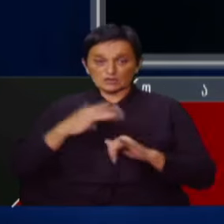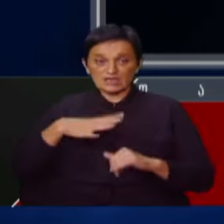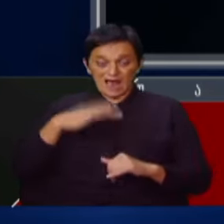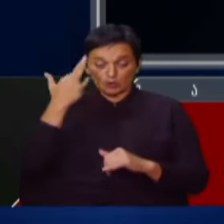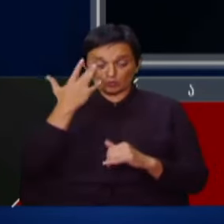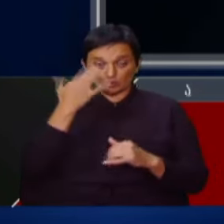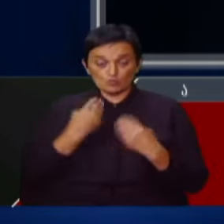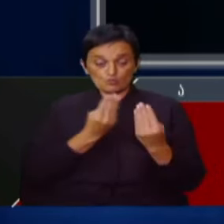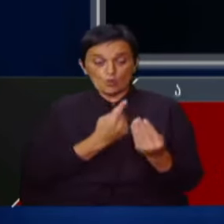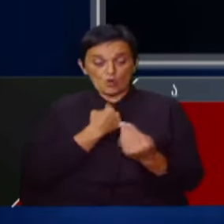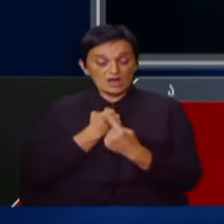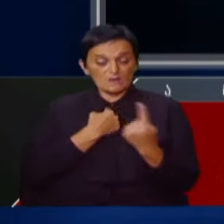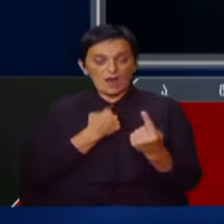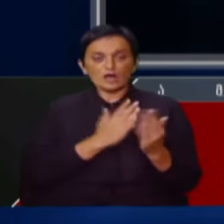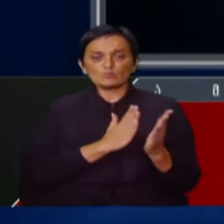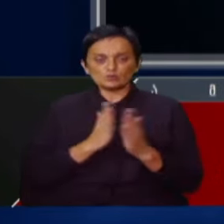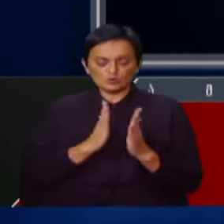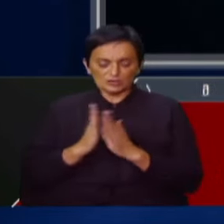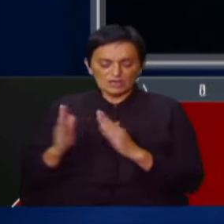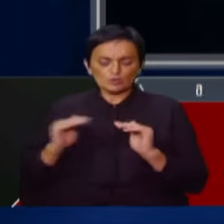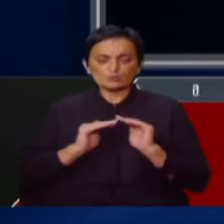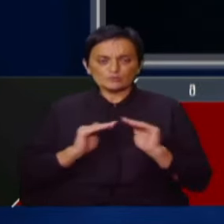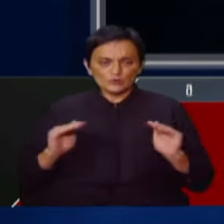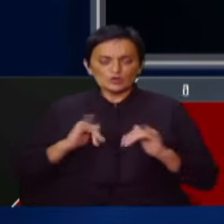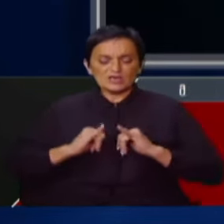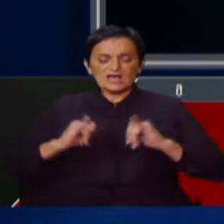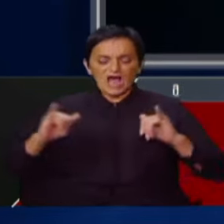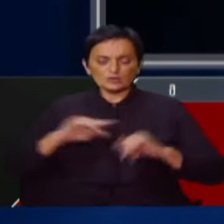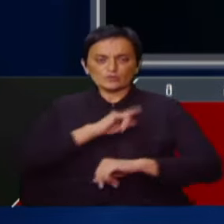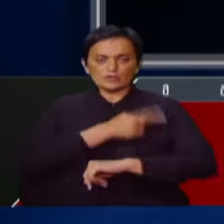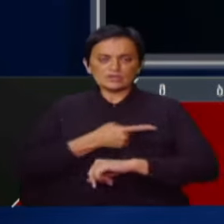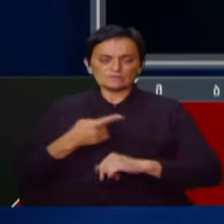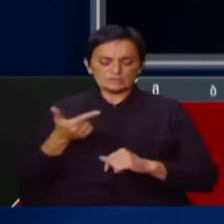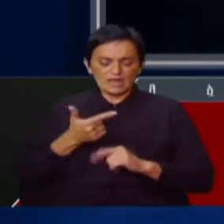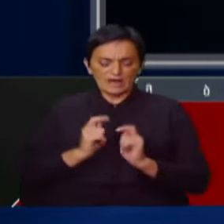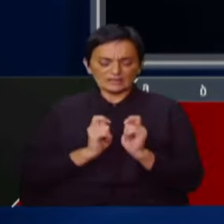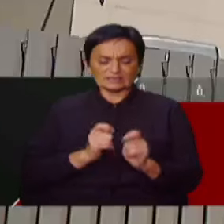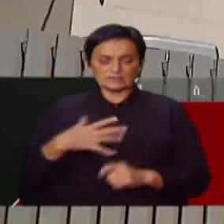მიცემული თითოეული ხმა ნიშნავს მშვიდობის, სტაბილურობისა და განვითარების უფრო მტკიცე გარანტიას საქართველოსთვის.